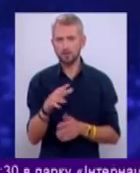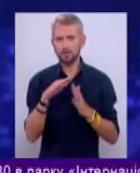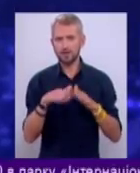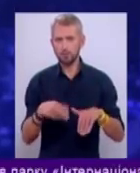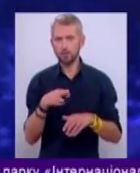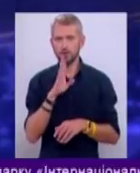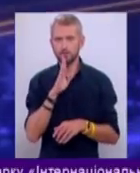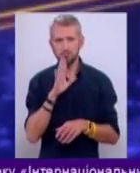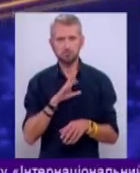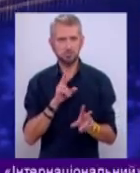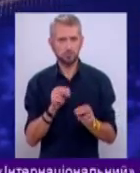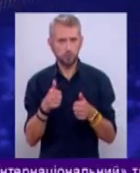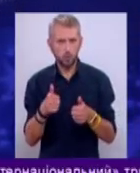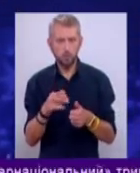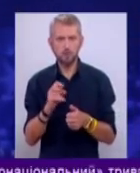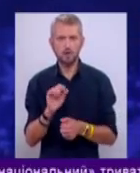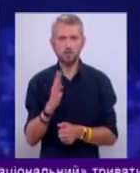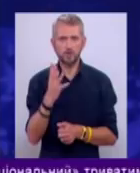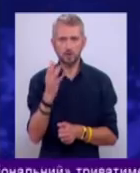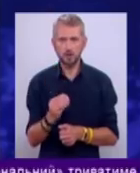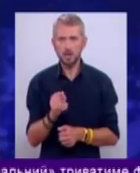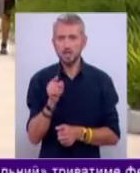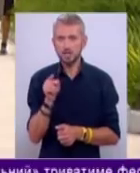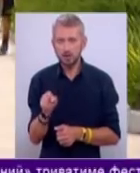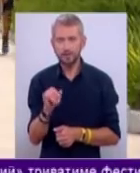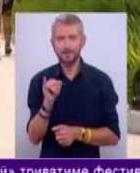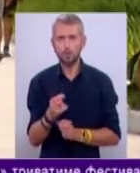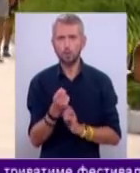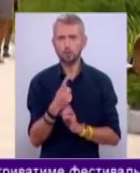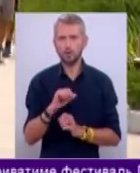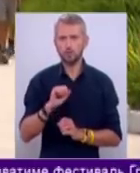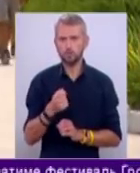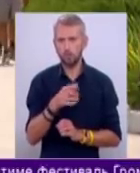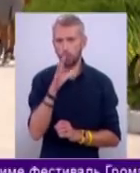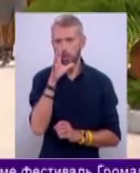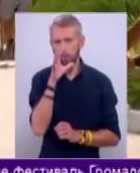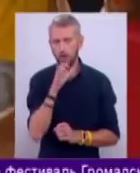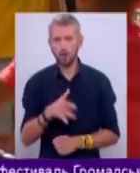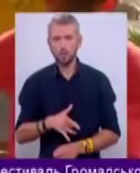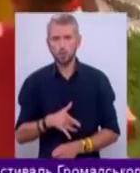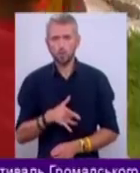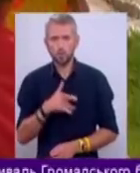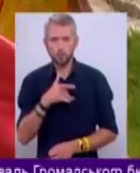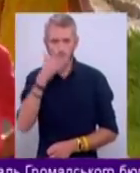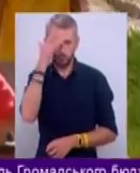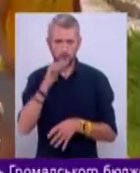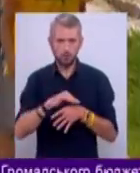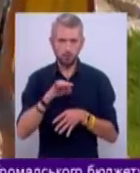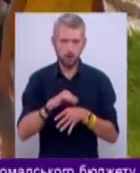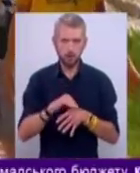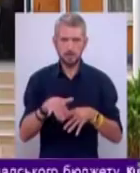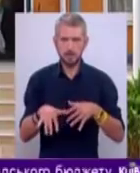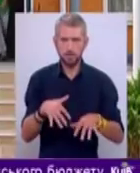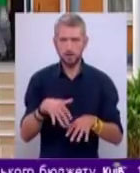Марго минули добре, а на 4-й їй, як і 11 подругам, стало зле. Нудота, головний біль,